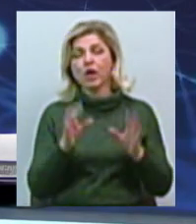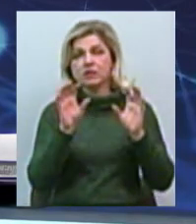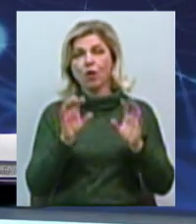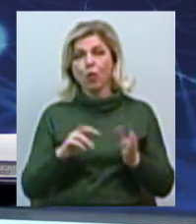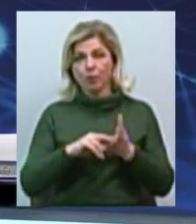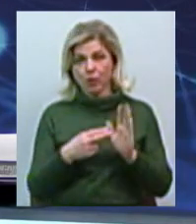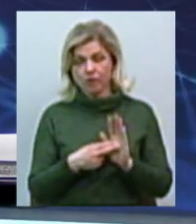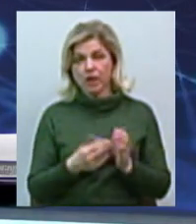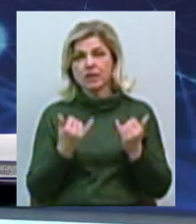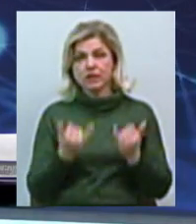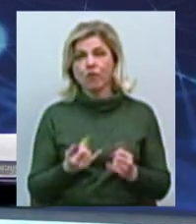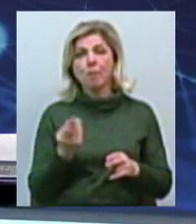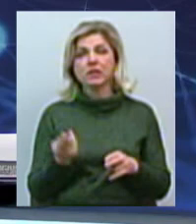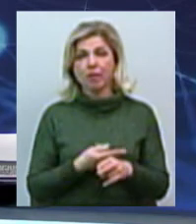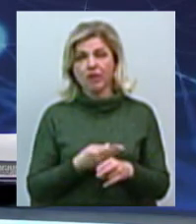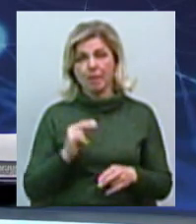сьогодні позбавляють працівника